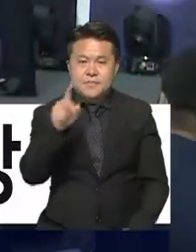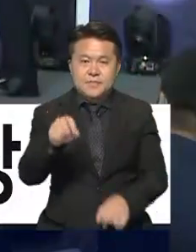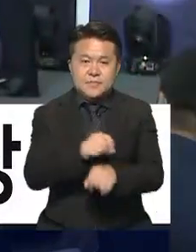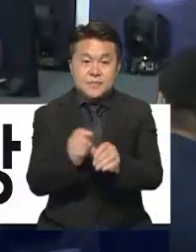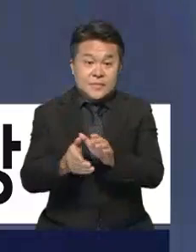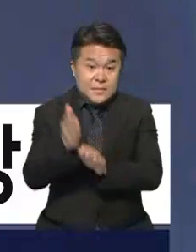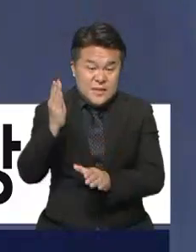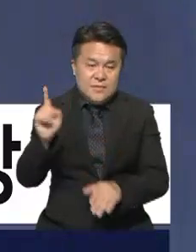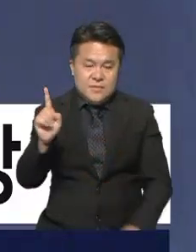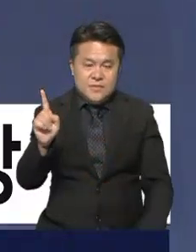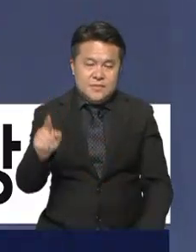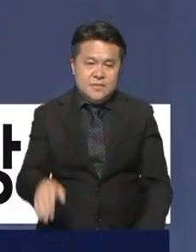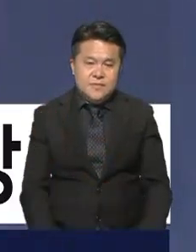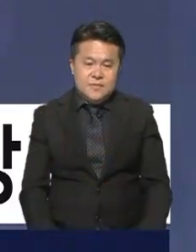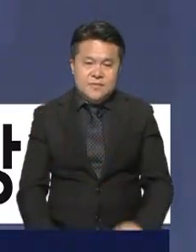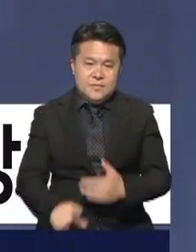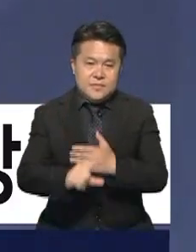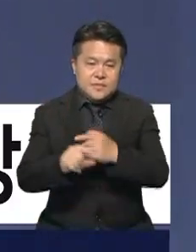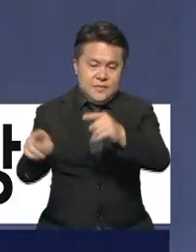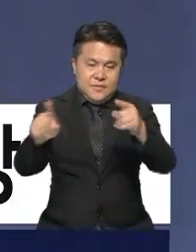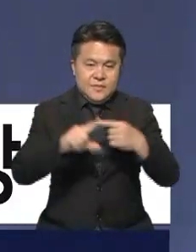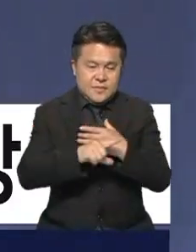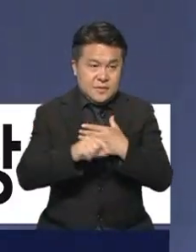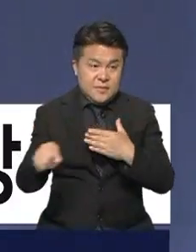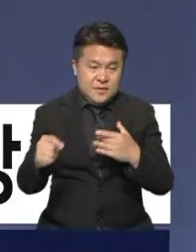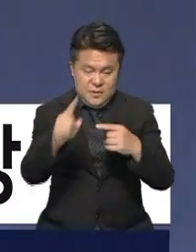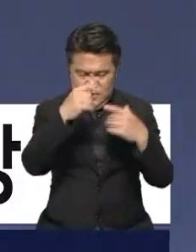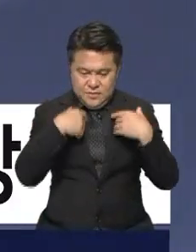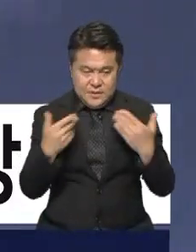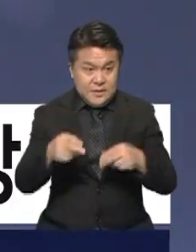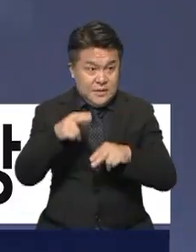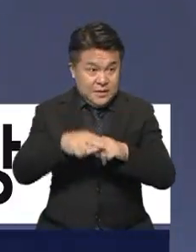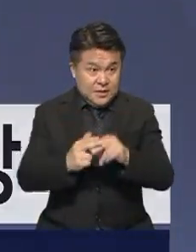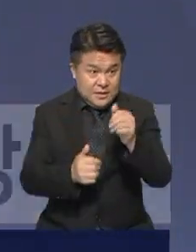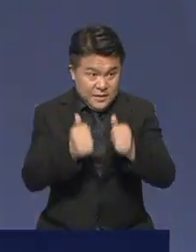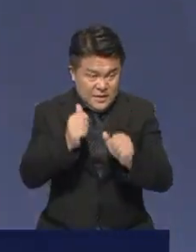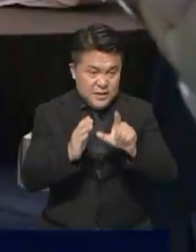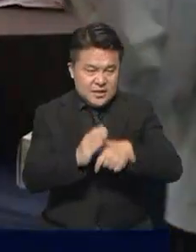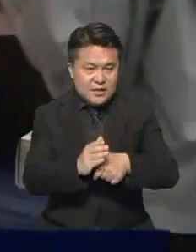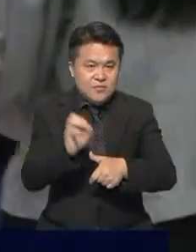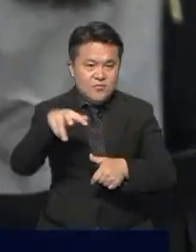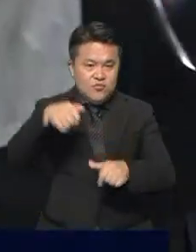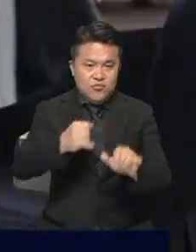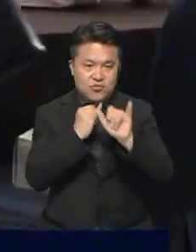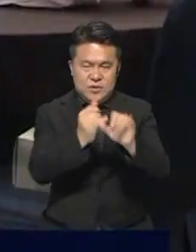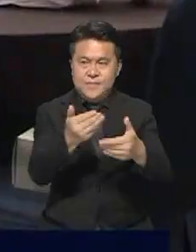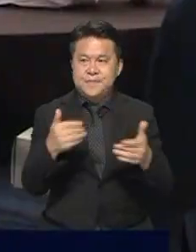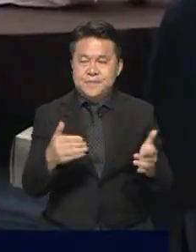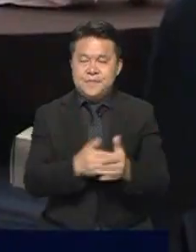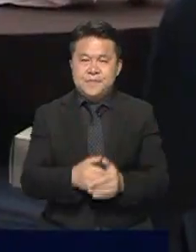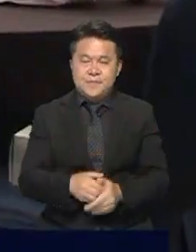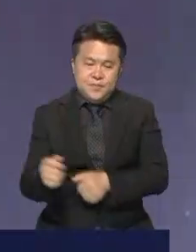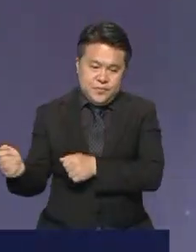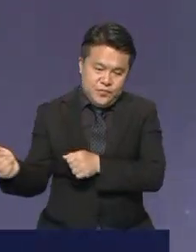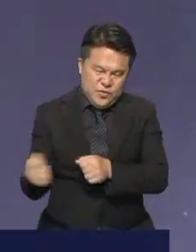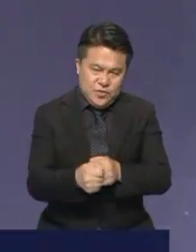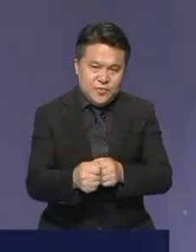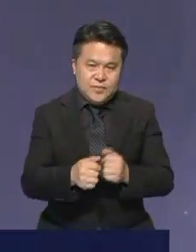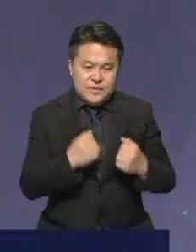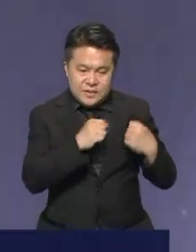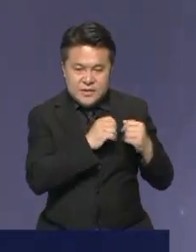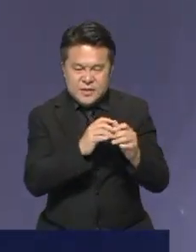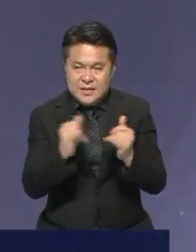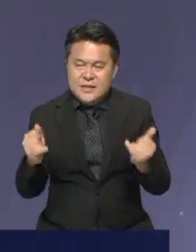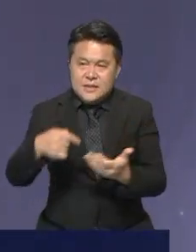용인특례시가 전국 지자체 일자리 대상에서 우수상을 받았습니다. 용인시는 골프캐디 양성 과정과